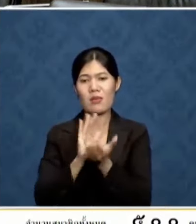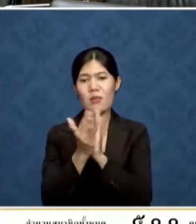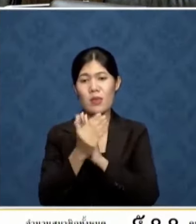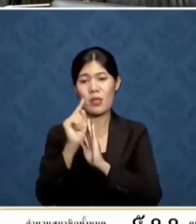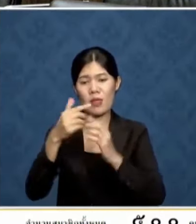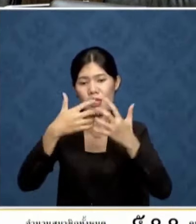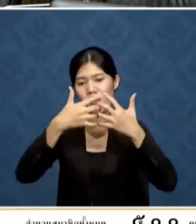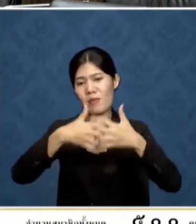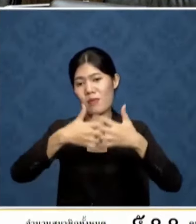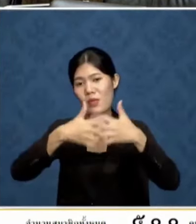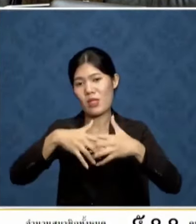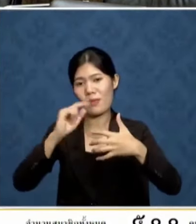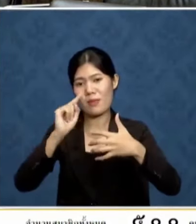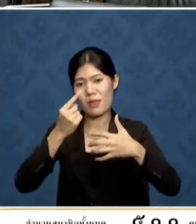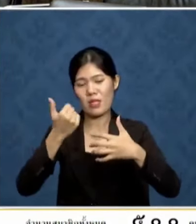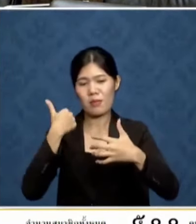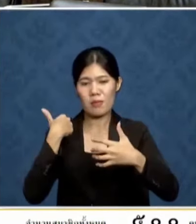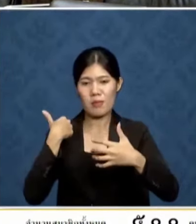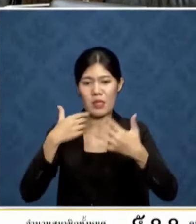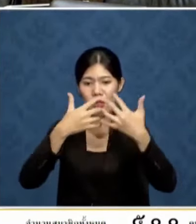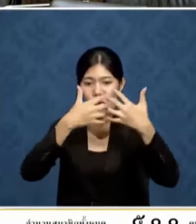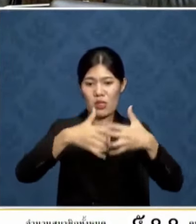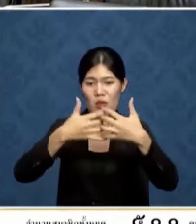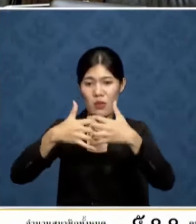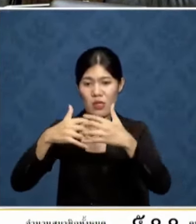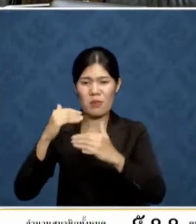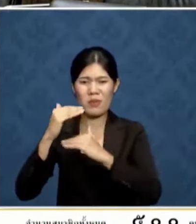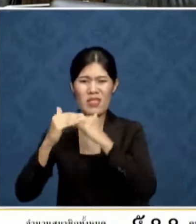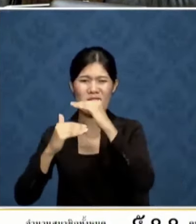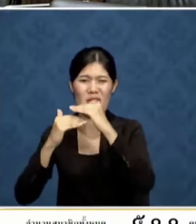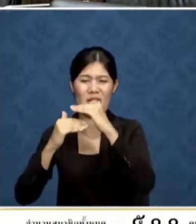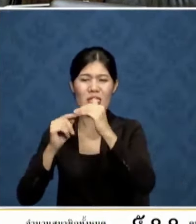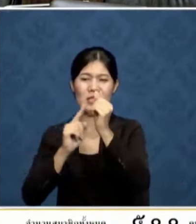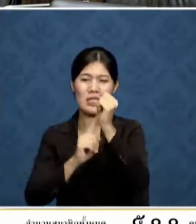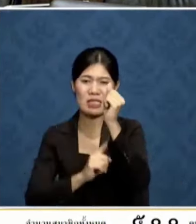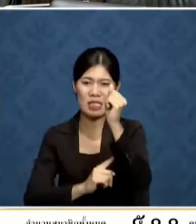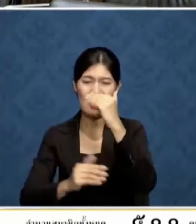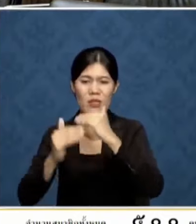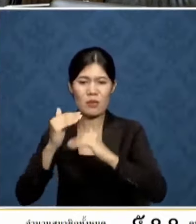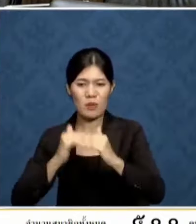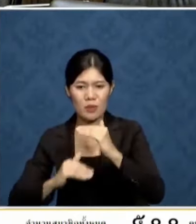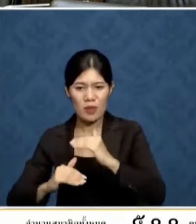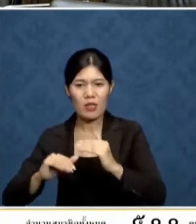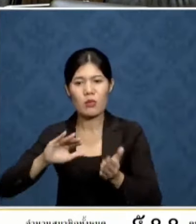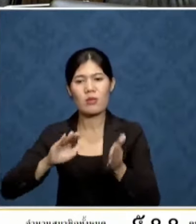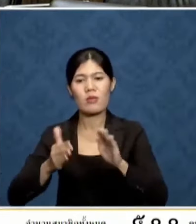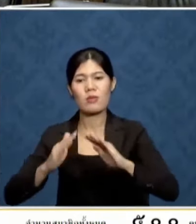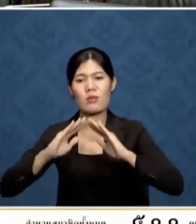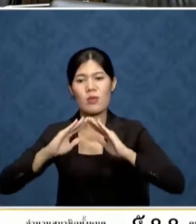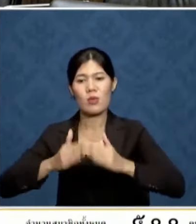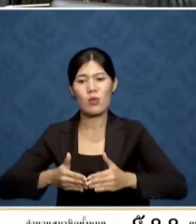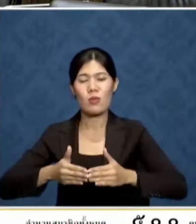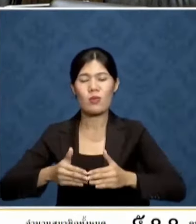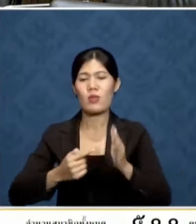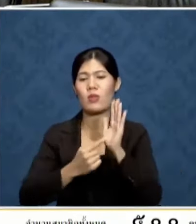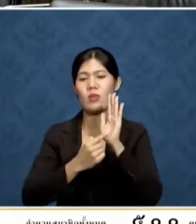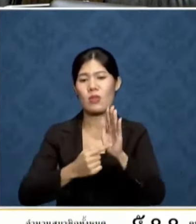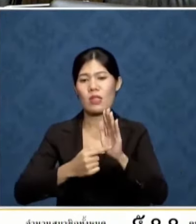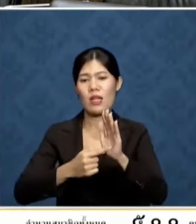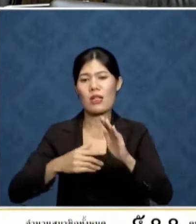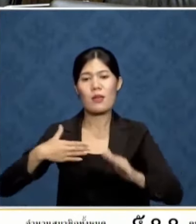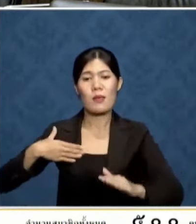อุตสาหกรรมครับเรากำลังเห็นว่ามีอุตสาหกรรมจำนวนมากในไทยที่เติบโตช้าลงไปจนถึงค่อยๆตายไปไม่ว่าจะเป็นอุตสาหกรรมสิ่งทอหรือ